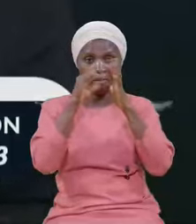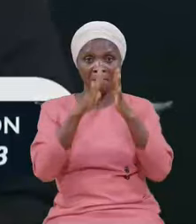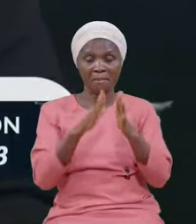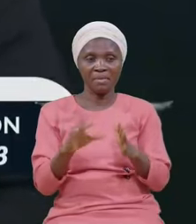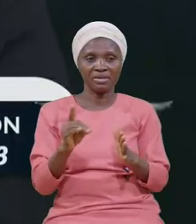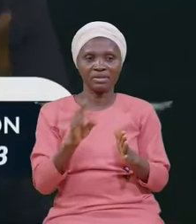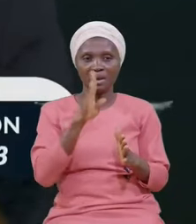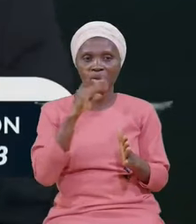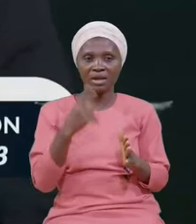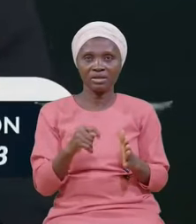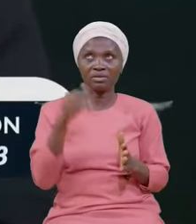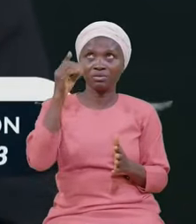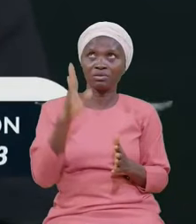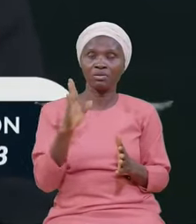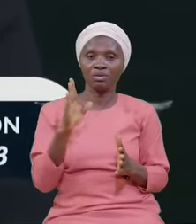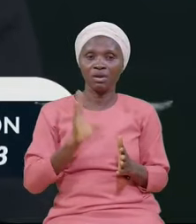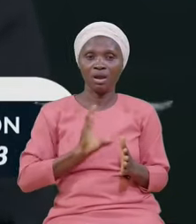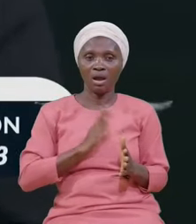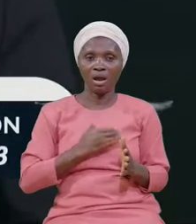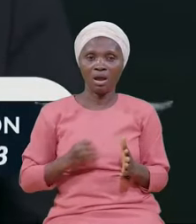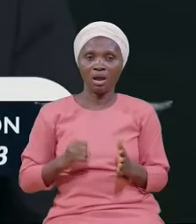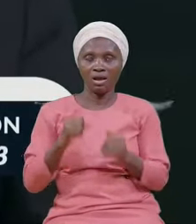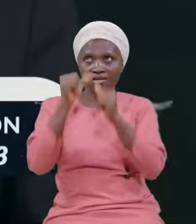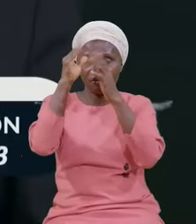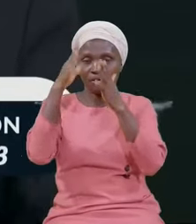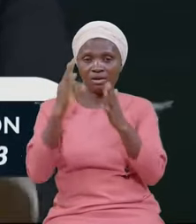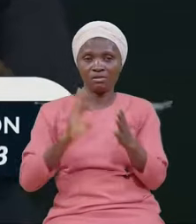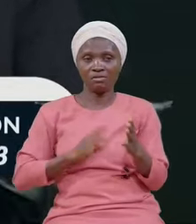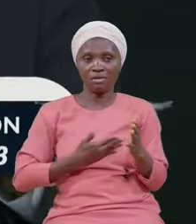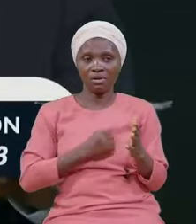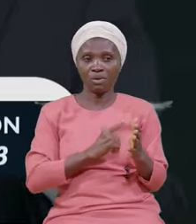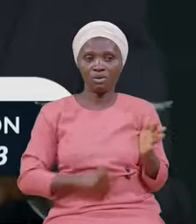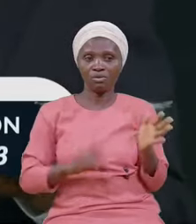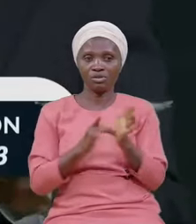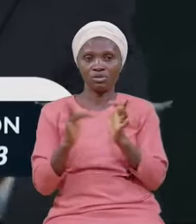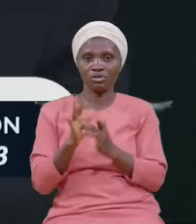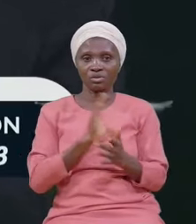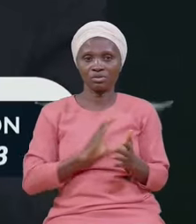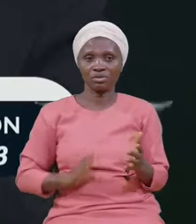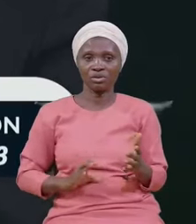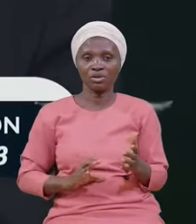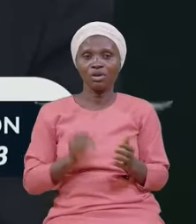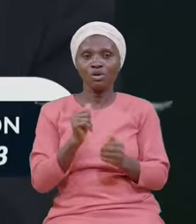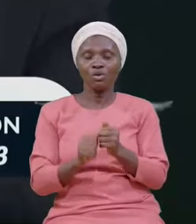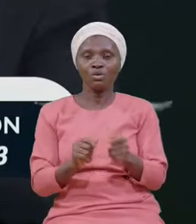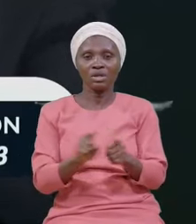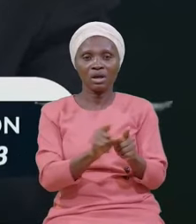1, 3. Béni soit Dieu, le Père de notre Seigneur